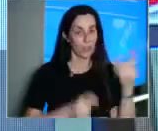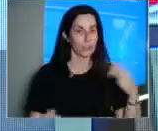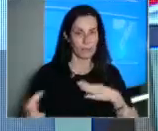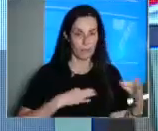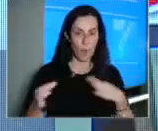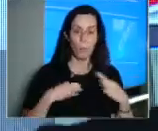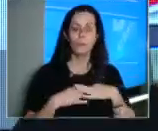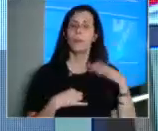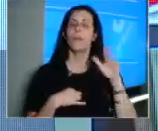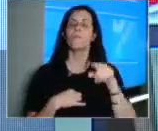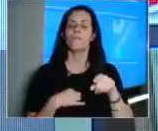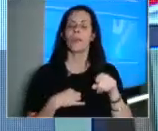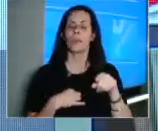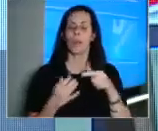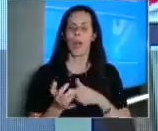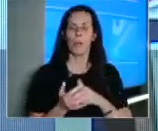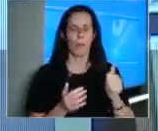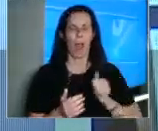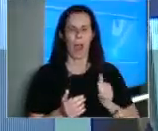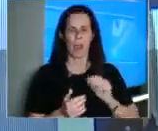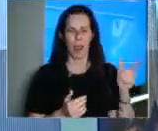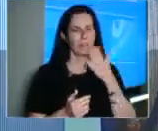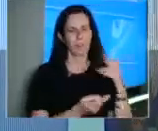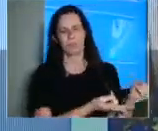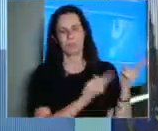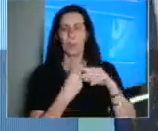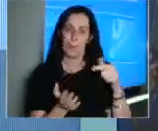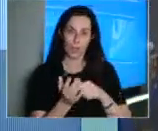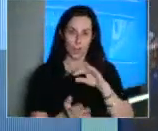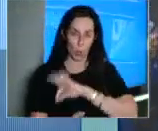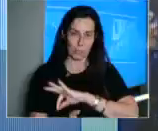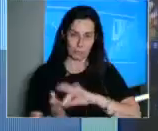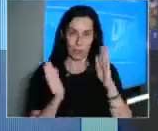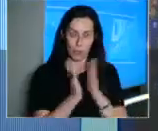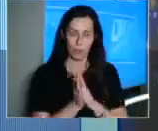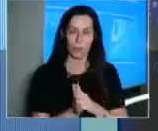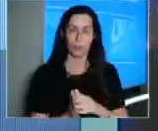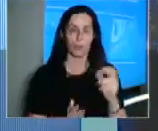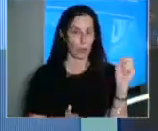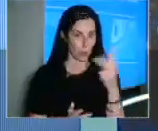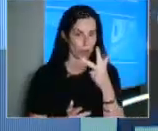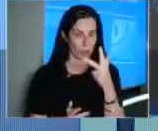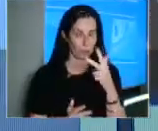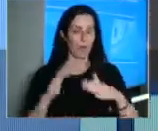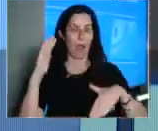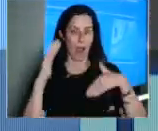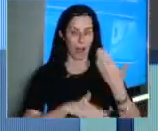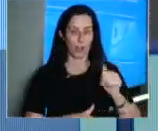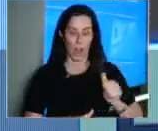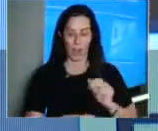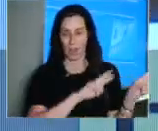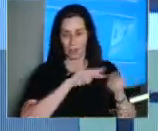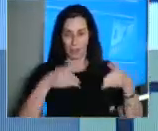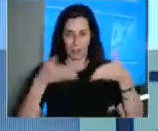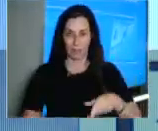נפגעו, וגם עסקת באומל במוקד לבקשת רוסיה בשלושת השבועות לאחר שגופתו של רב